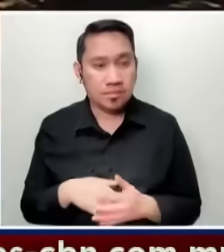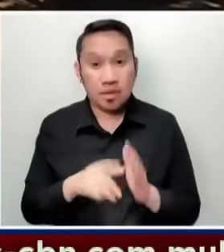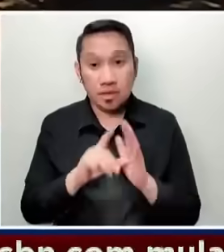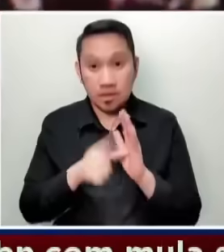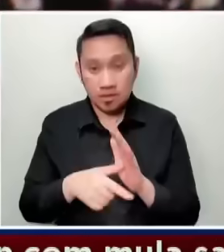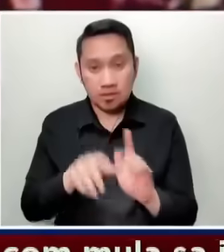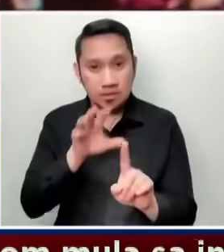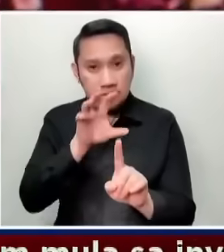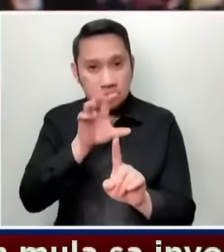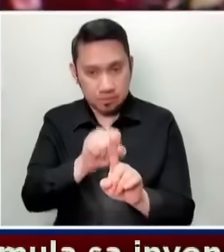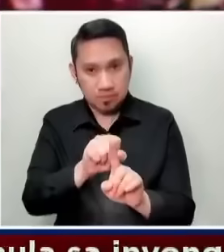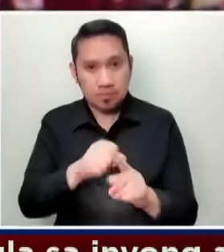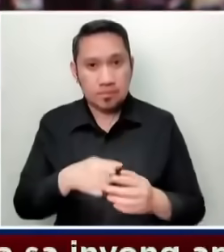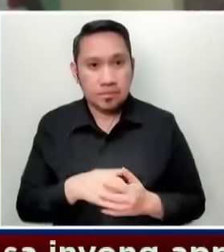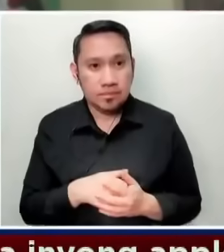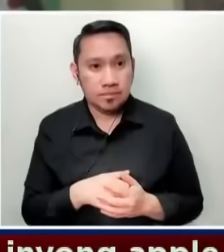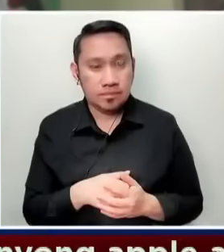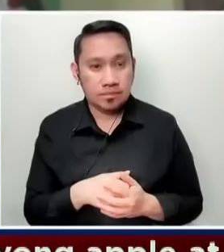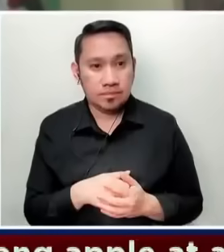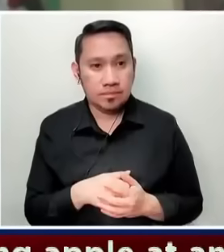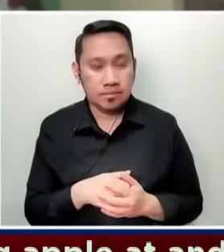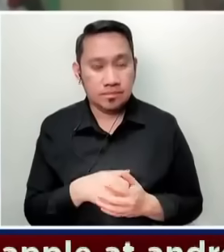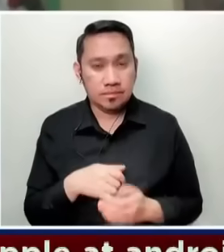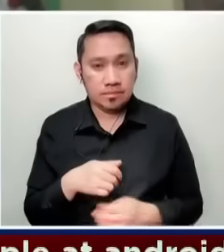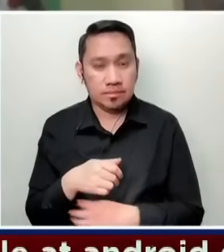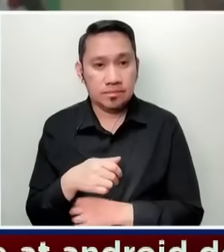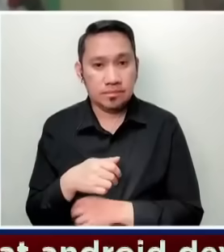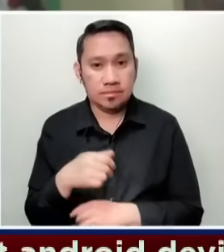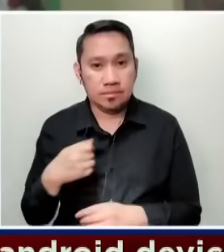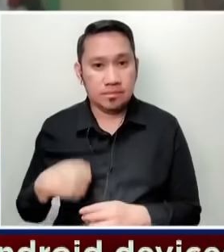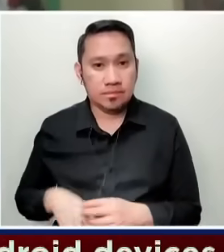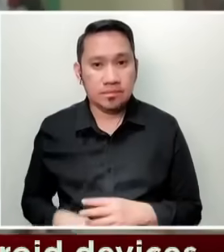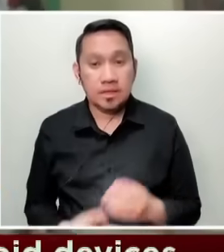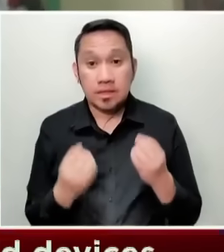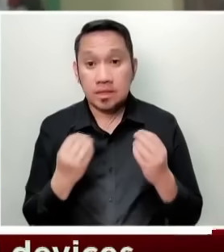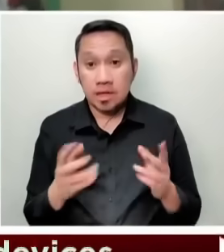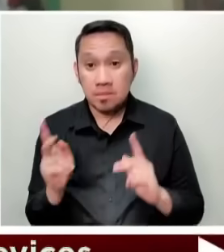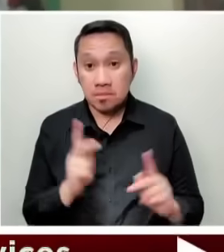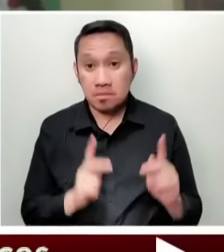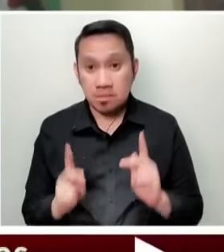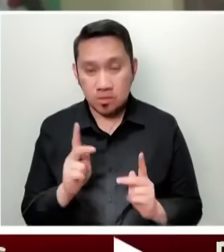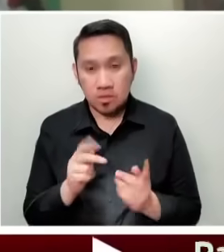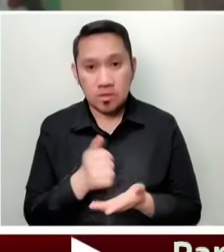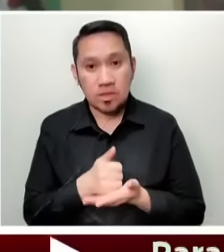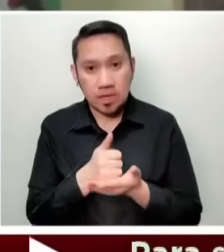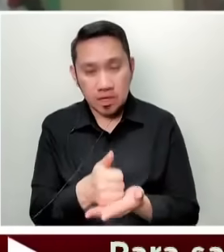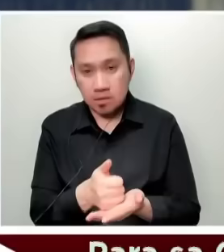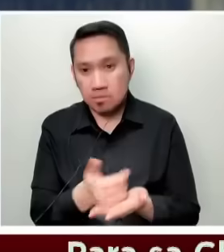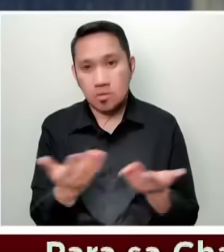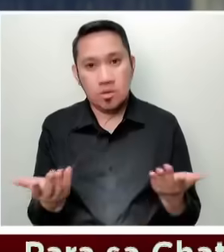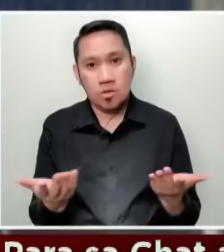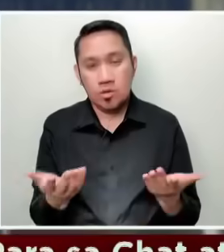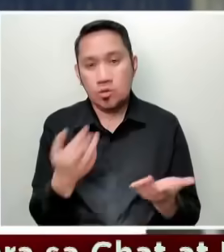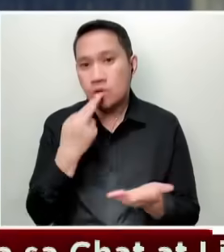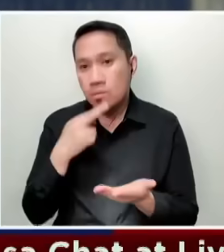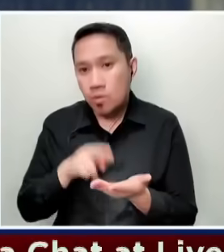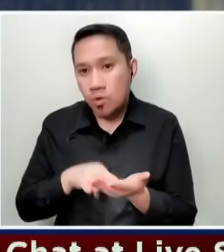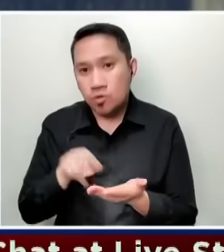naaresto sa follow-up operation ng suspect. Marami tayong mga taong bayan na tumulong ituro kung saan nagpunta. Yung